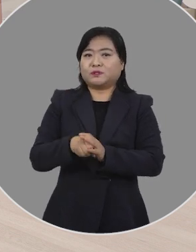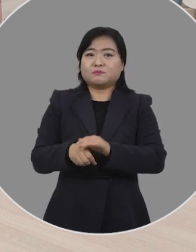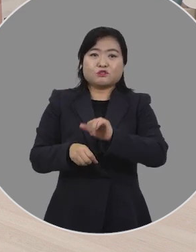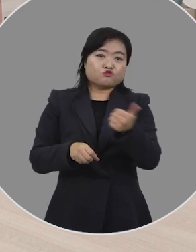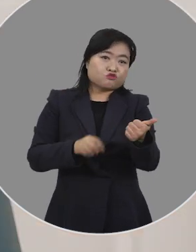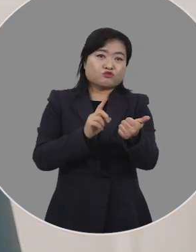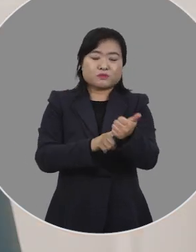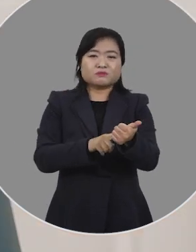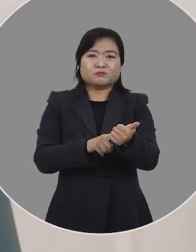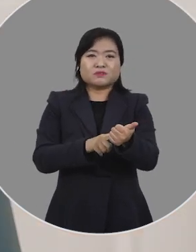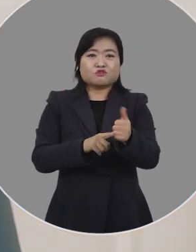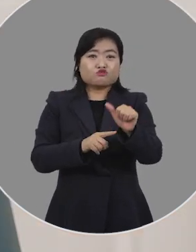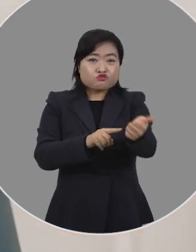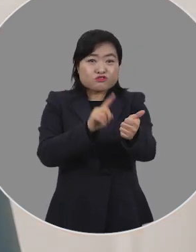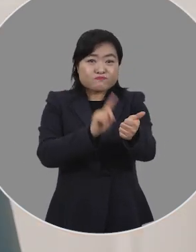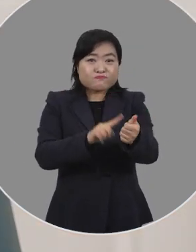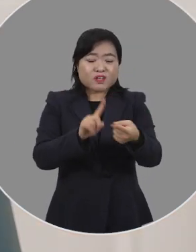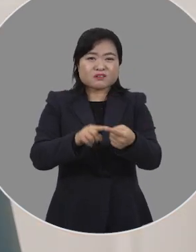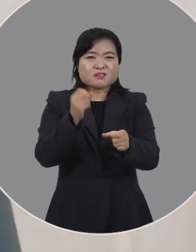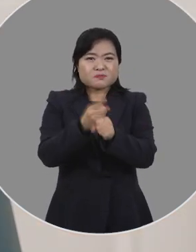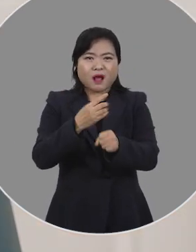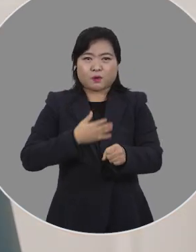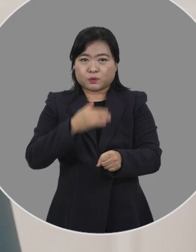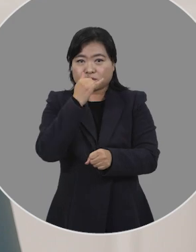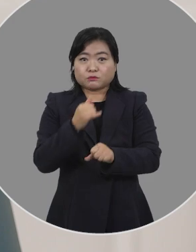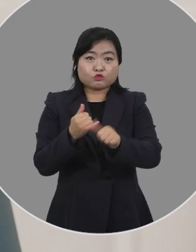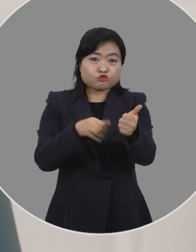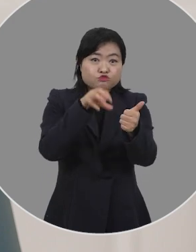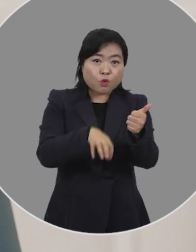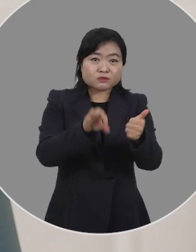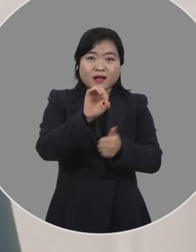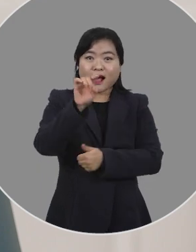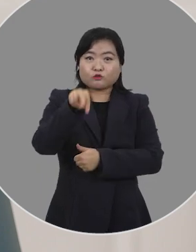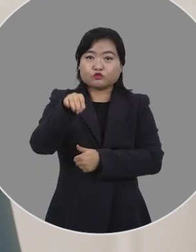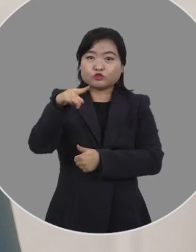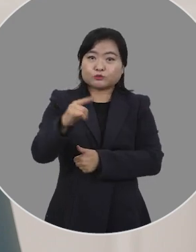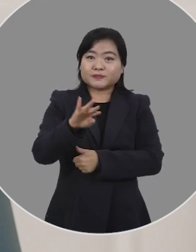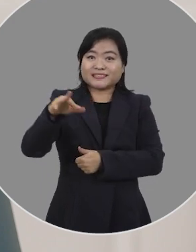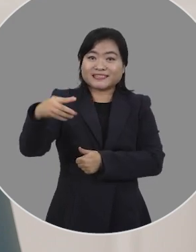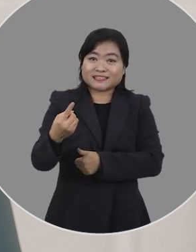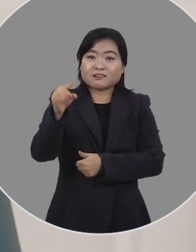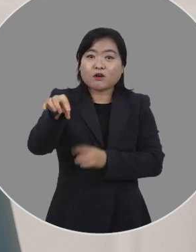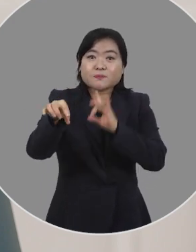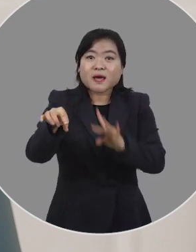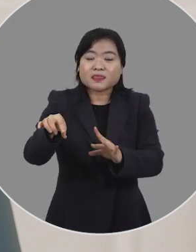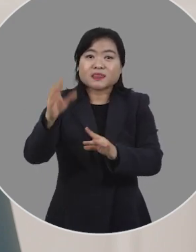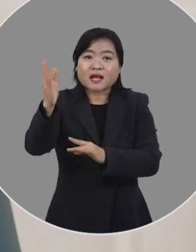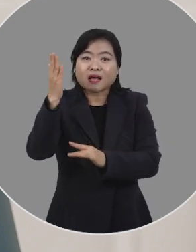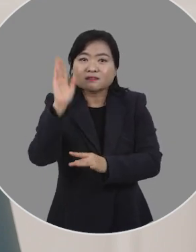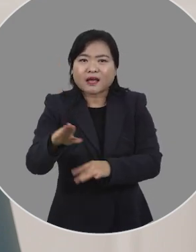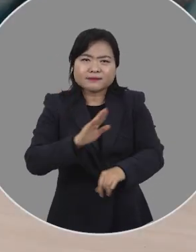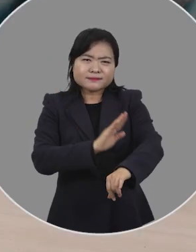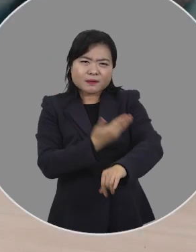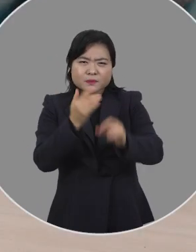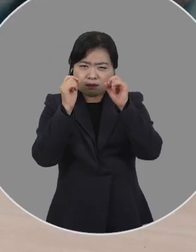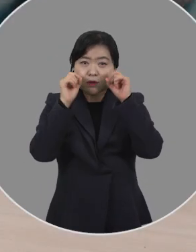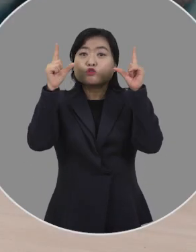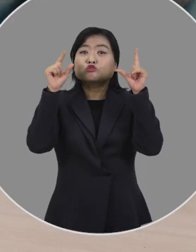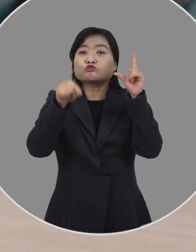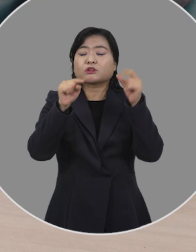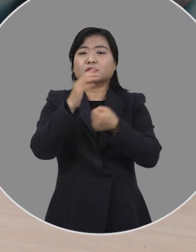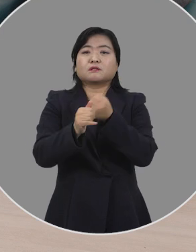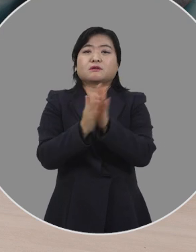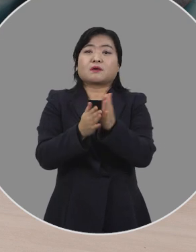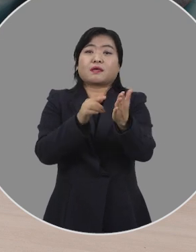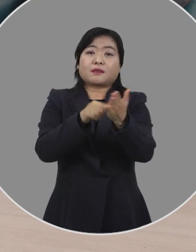있었고 근데 죽은 곳이 아우슈비츠 비르케나우인데 거기만 얘기해요. 잘못된 걸 일깨워주는 게 바로